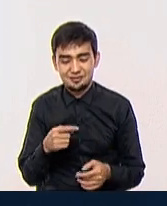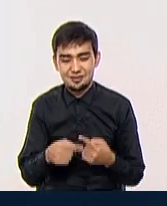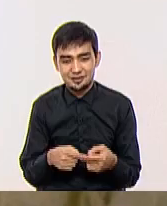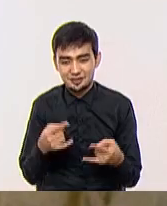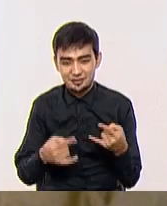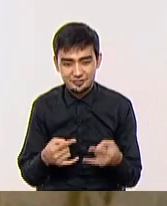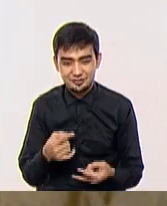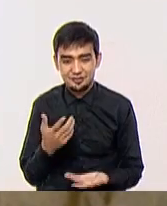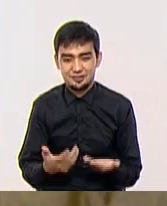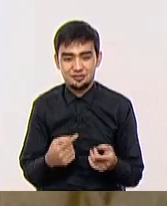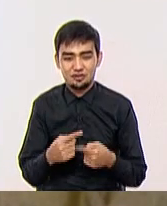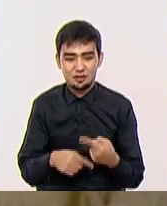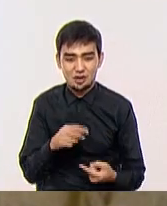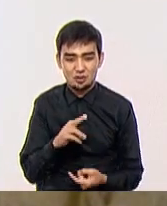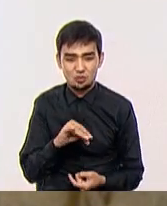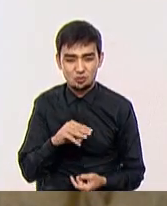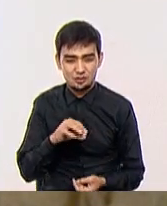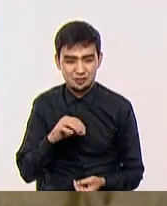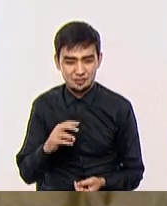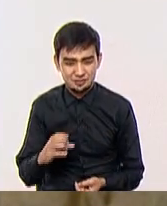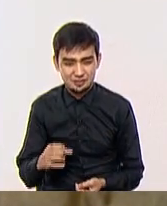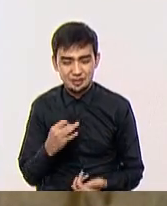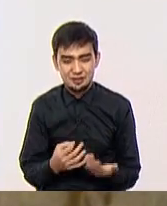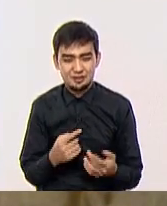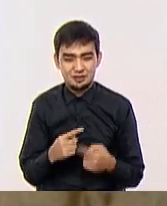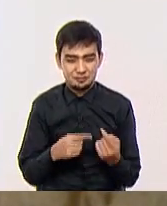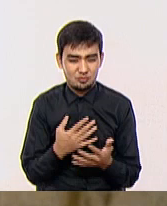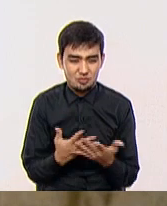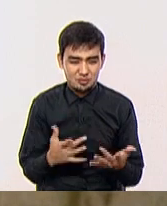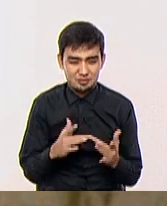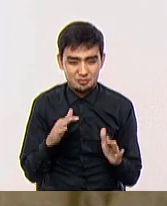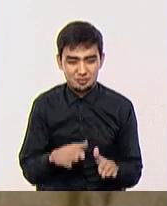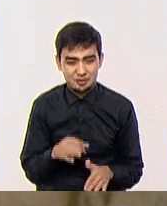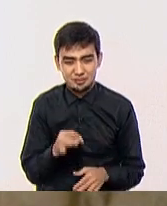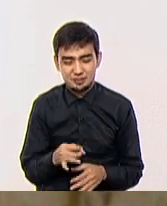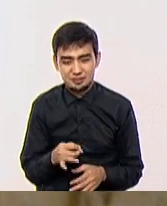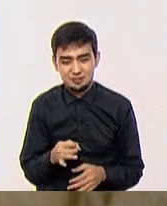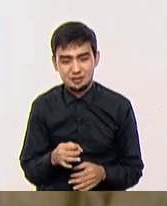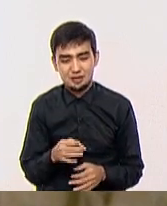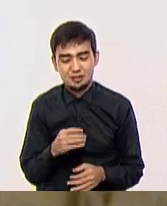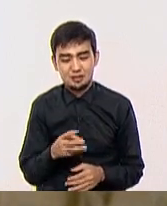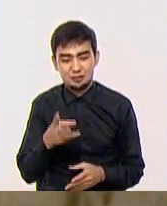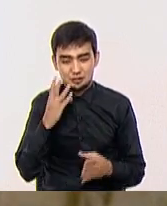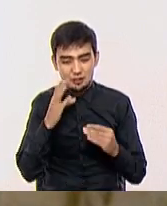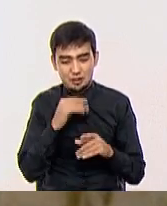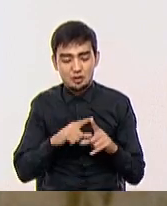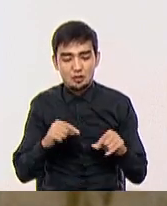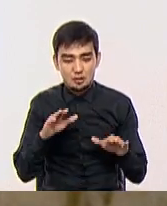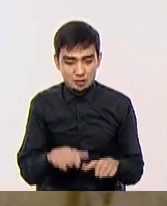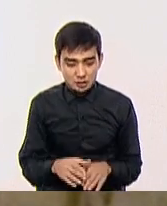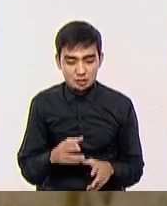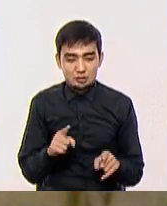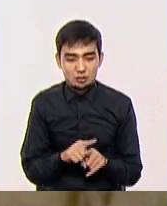телевидение, да, через культ силы, культ стяжательства и так далее. Какие-то правильные ценности. В школах, конечно же,